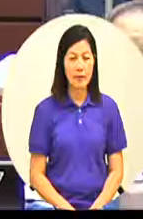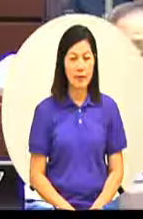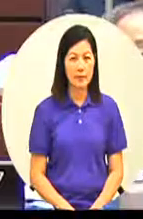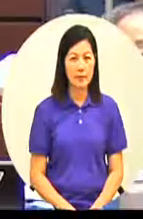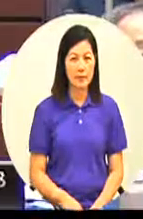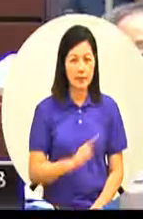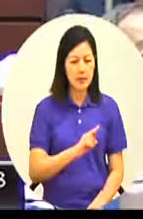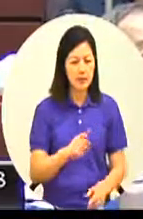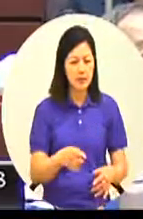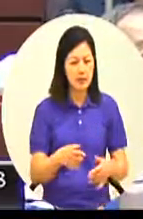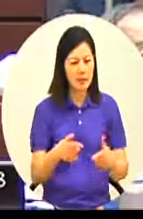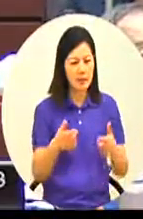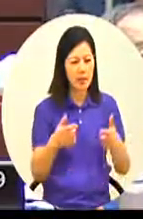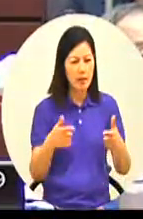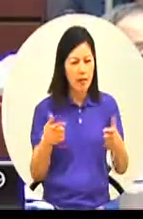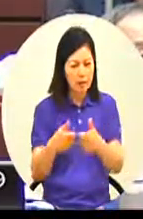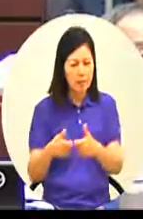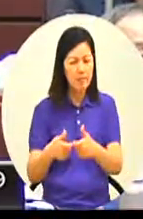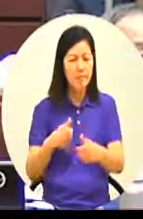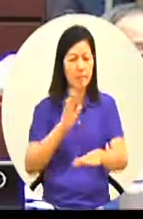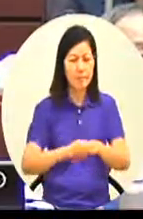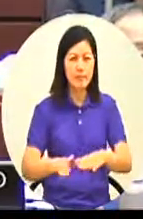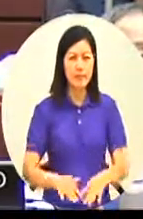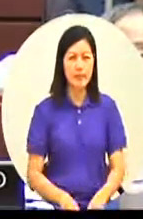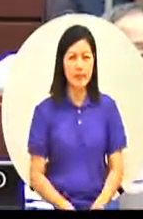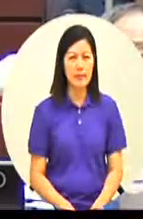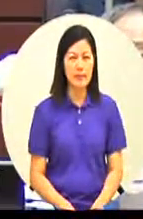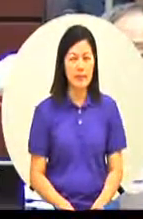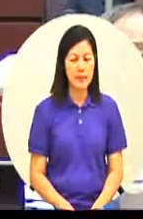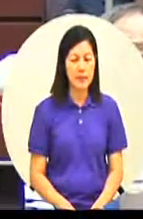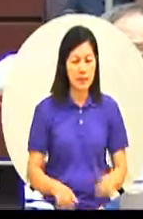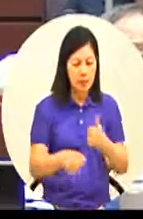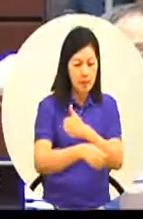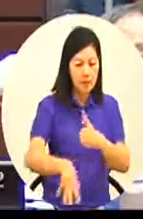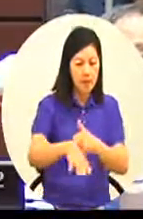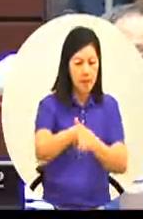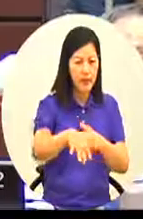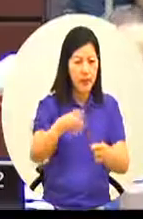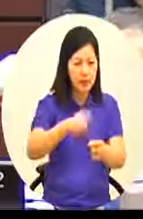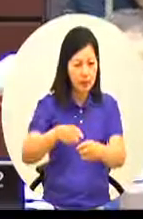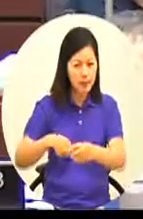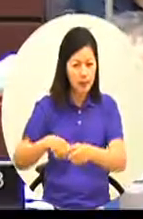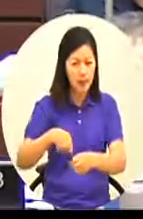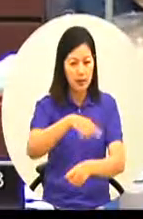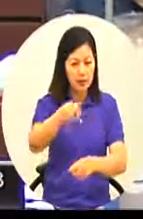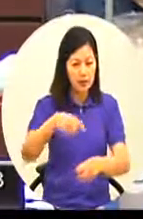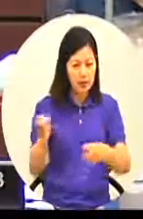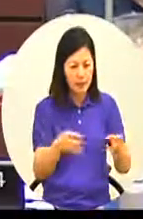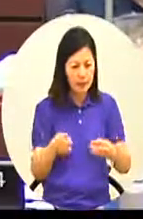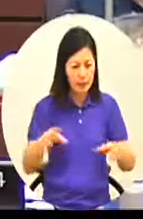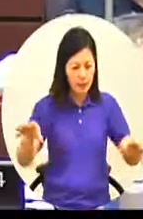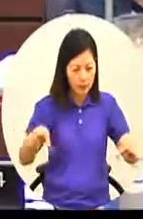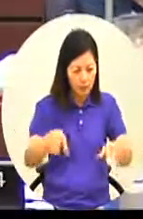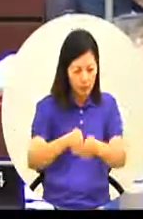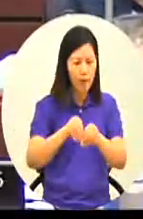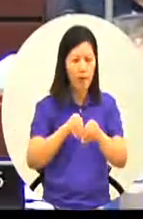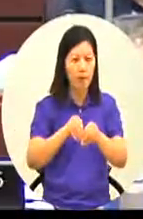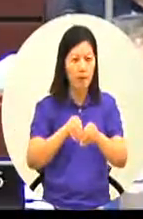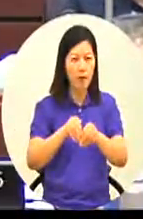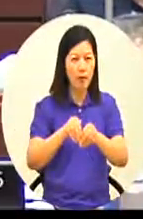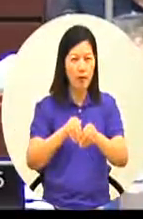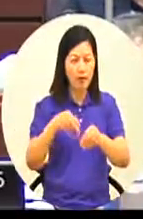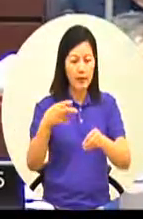不可行的那个，我们可以跟局处本来的目标融合，因此我们并没有编定